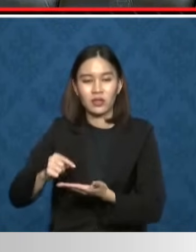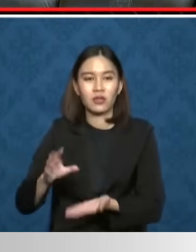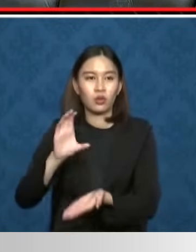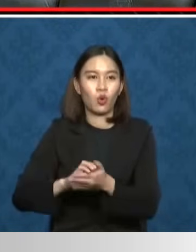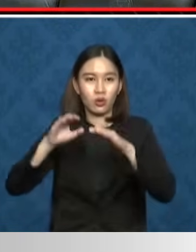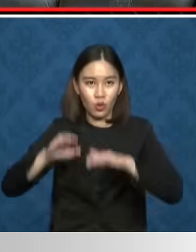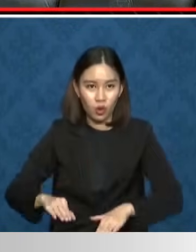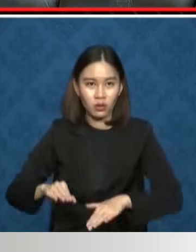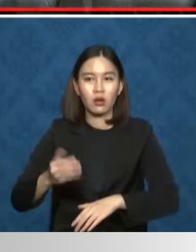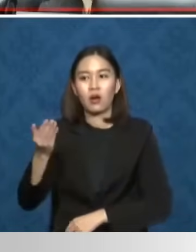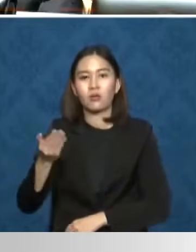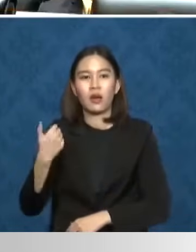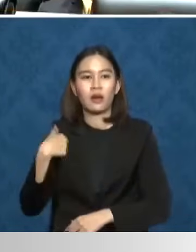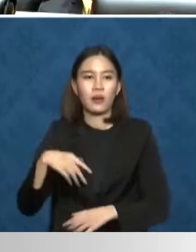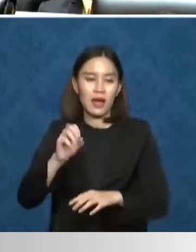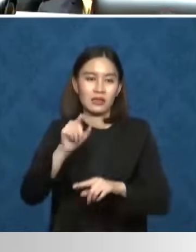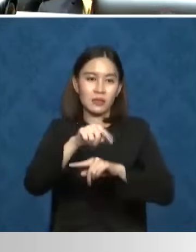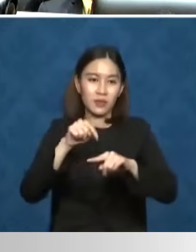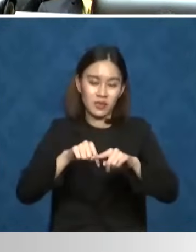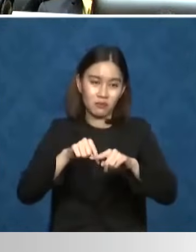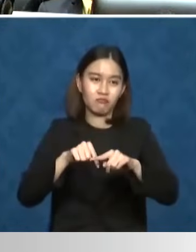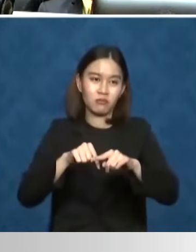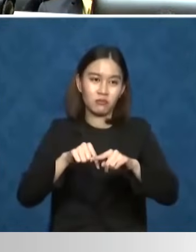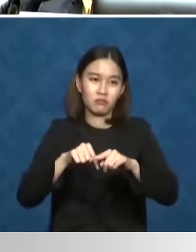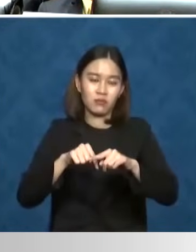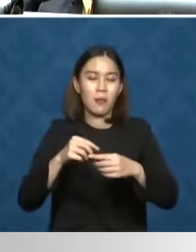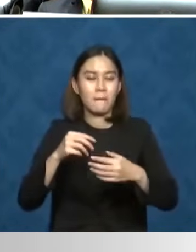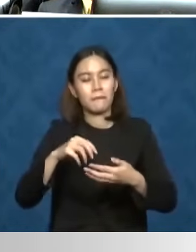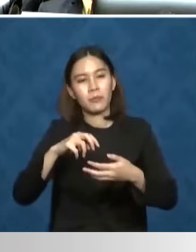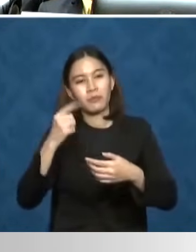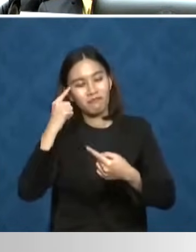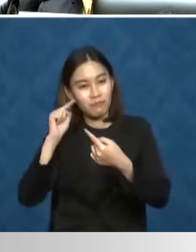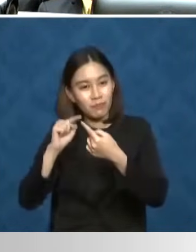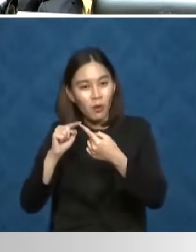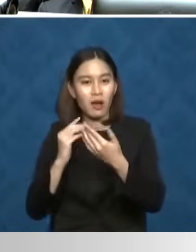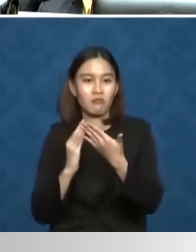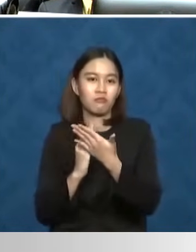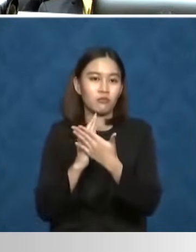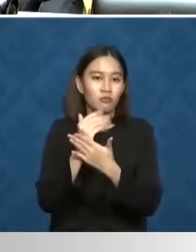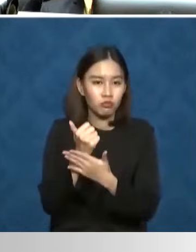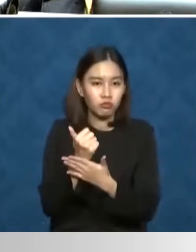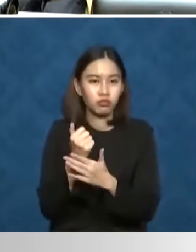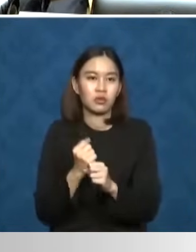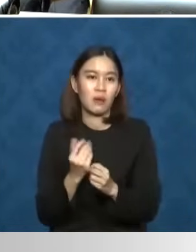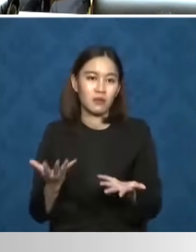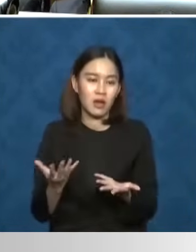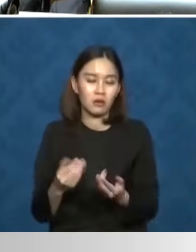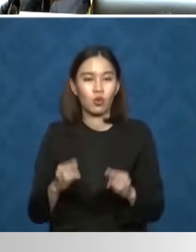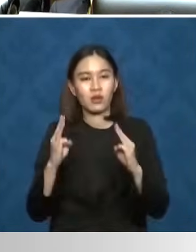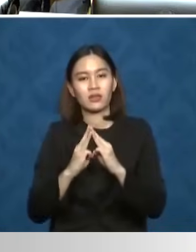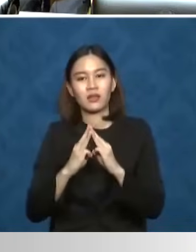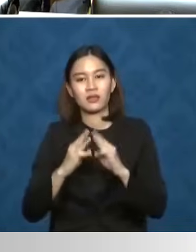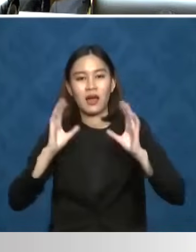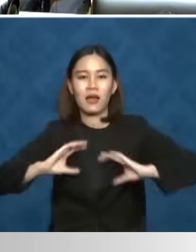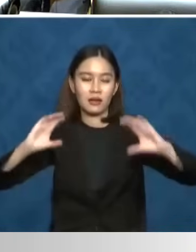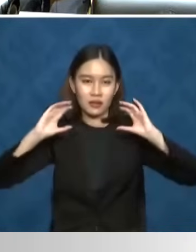งจากคำขอคิดเป็นมากกว่า 50% แล้วเราจะบรรลุเป้าหมายการแก้ไขปัญหาสภาพภูมิอากาศตามคำมั่นสัญญาที่รัฐบ